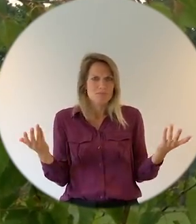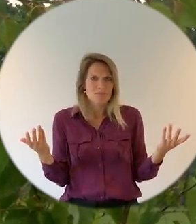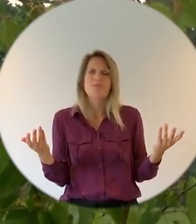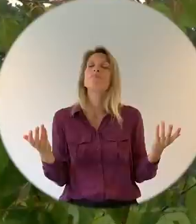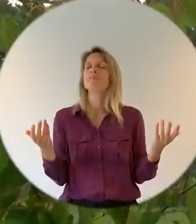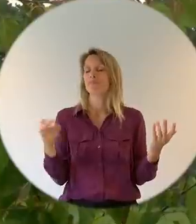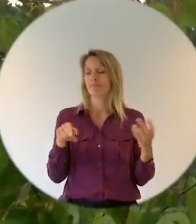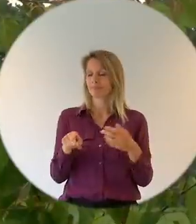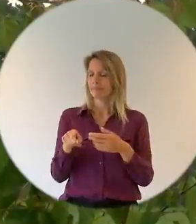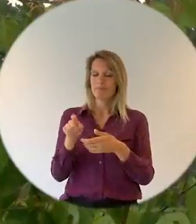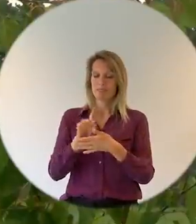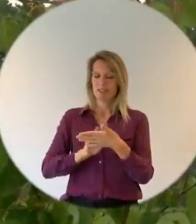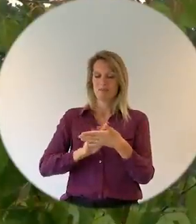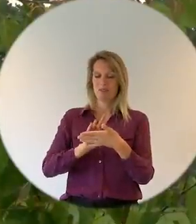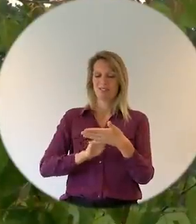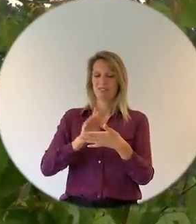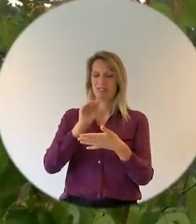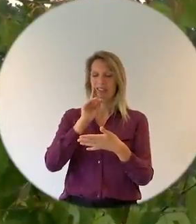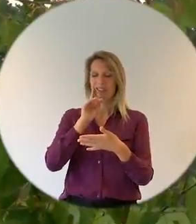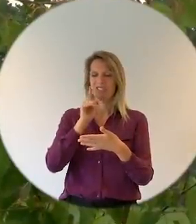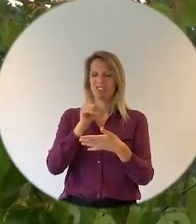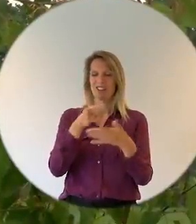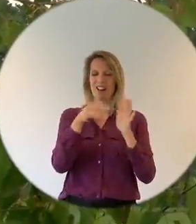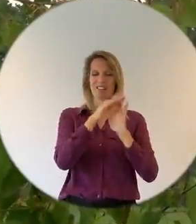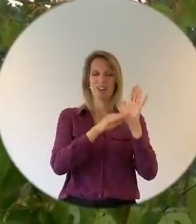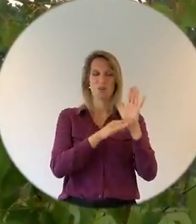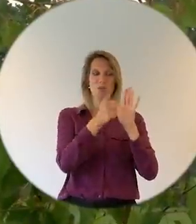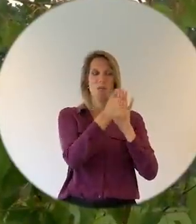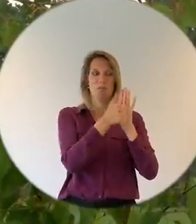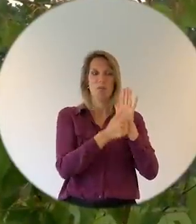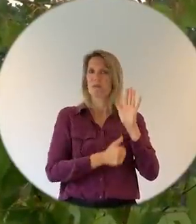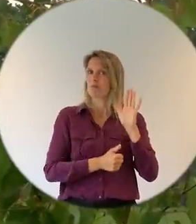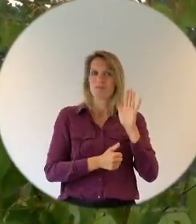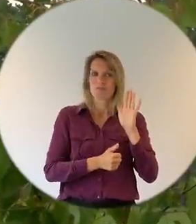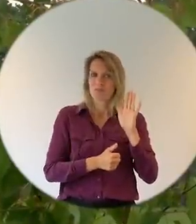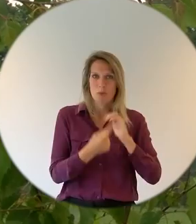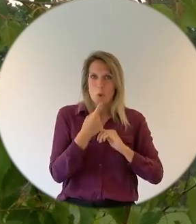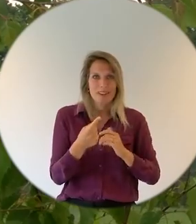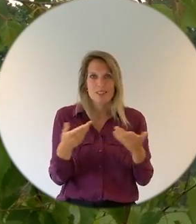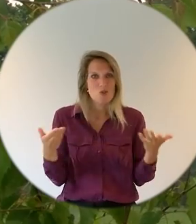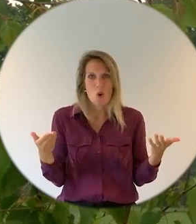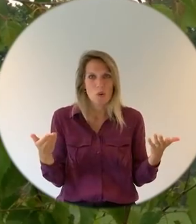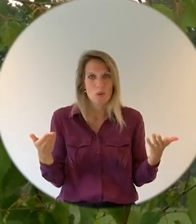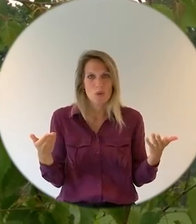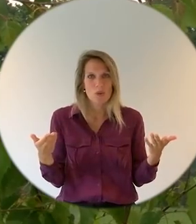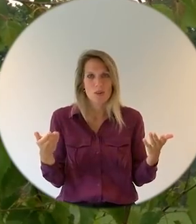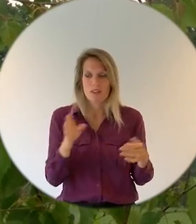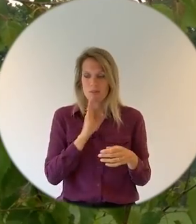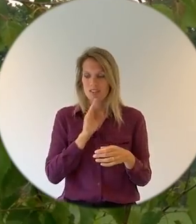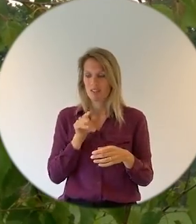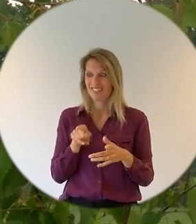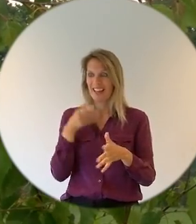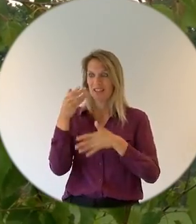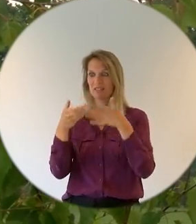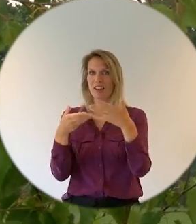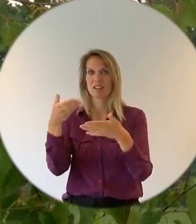Paulus die vindt het niet goed dat je aan allemaal regeltjes houdt. Dat is niet de bedoeling. Maar als hij dan gaat vertellen wat